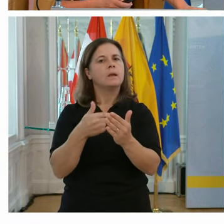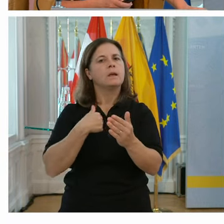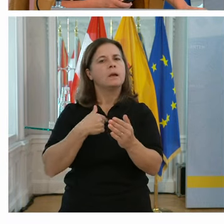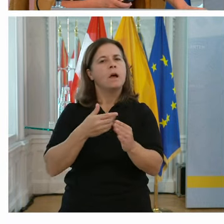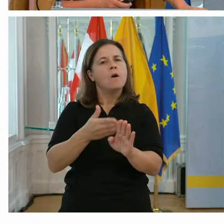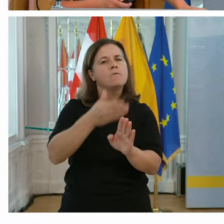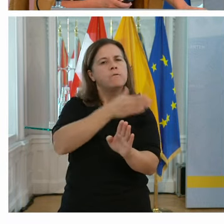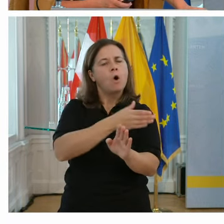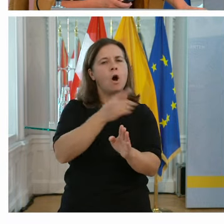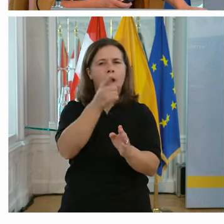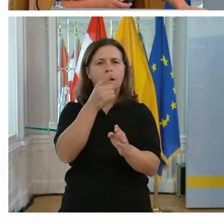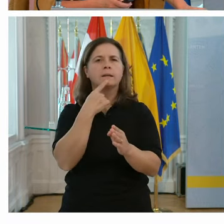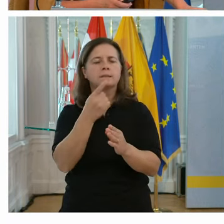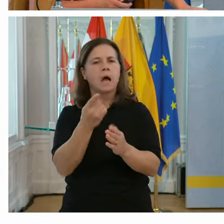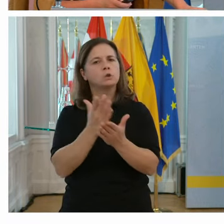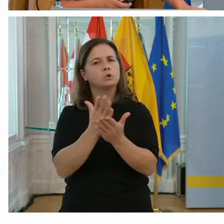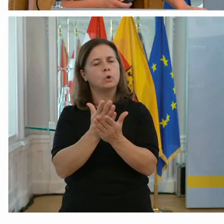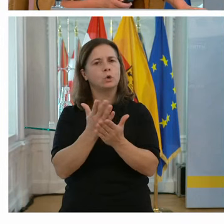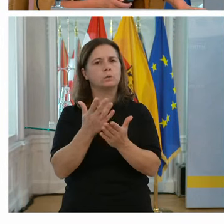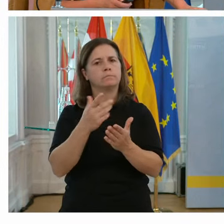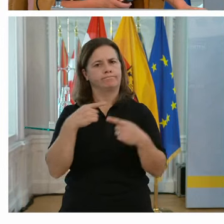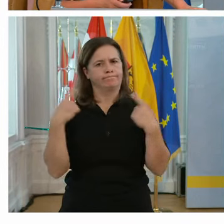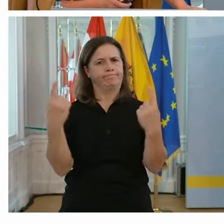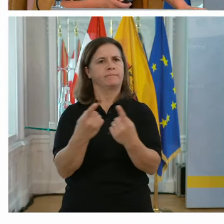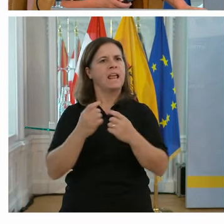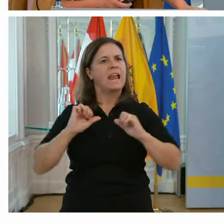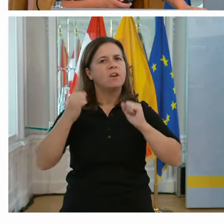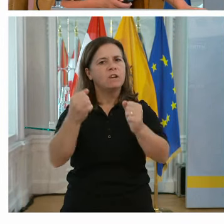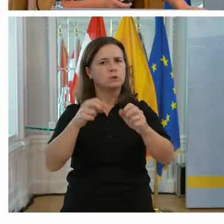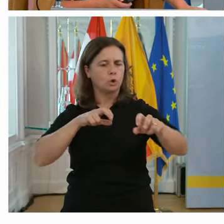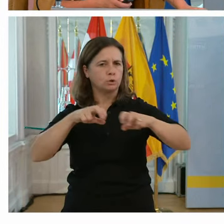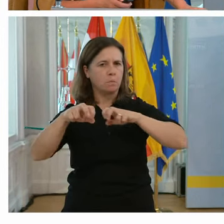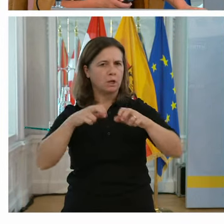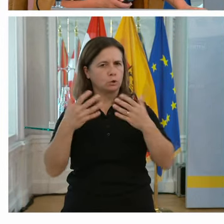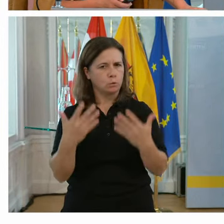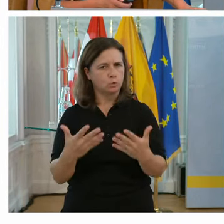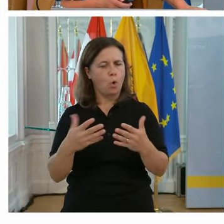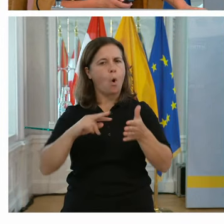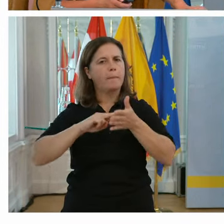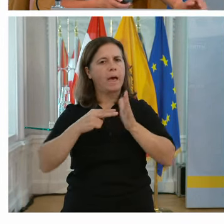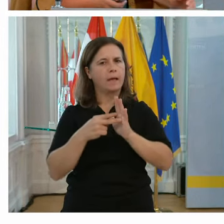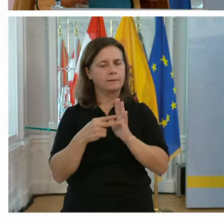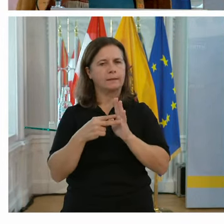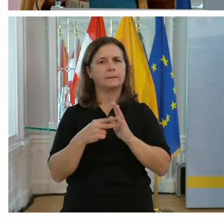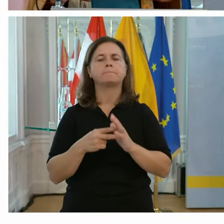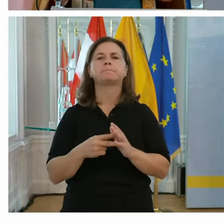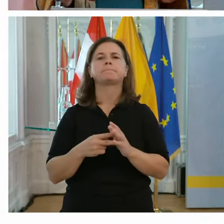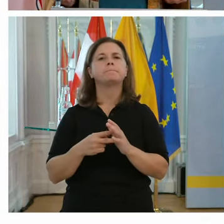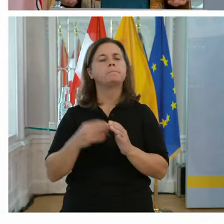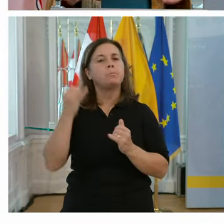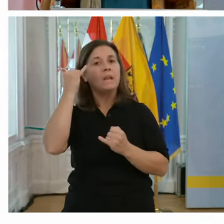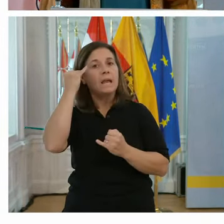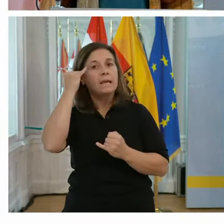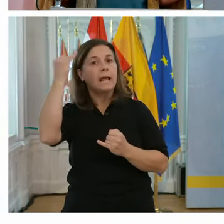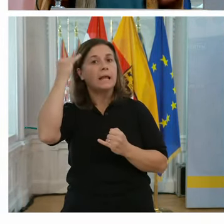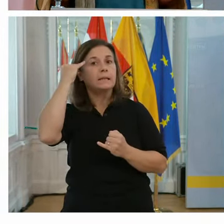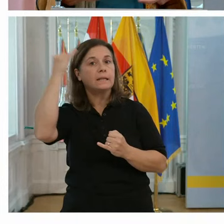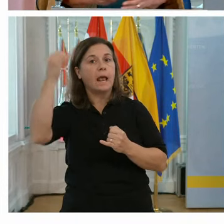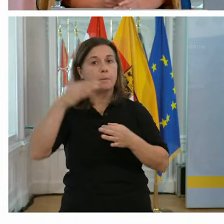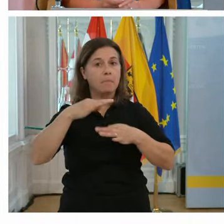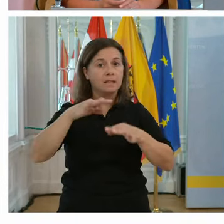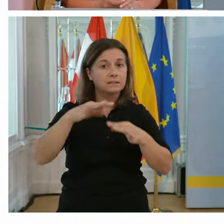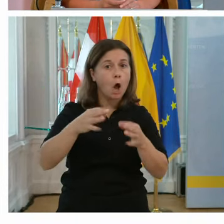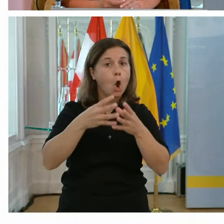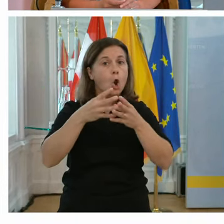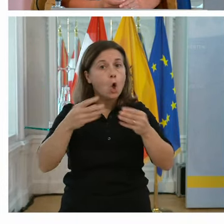Gesagte unterstellt natürlich auch, und so gehen wir auch das Innovationsmanagement an, die Ideen werden besser, die Lösungen werden